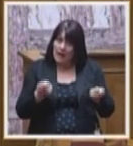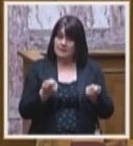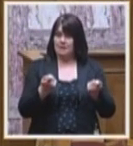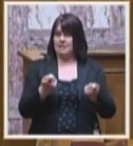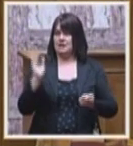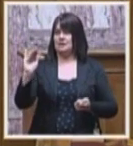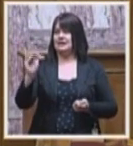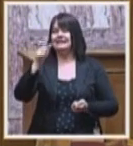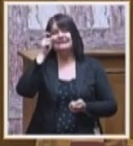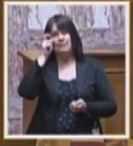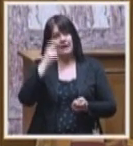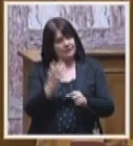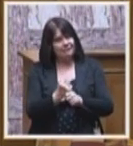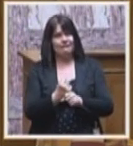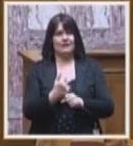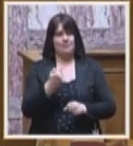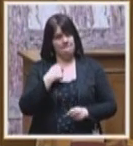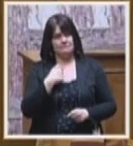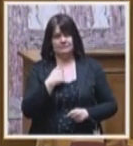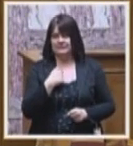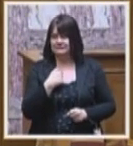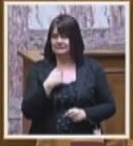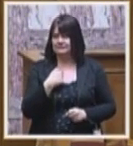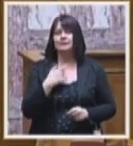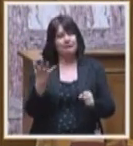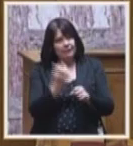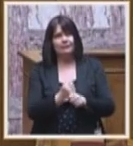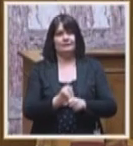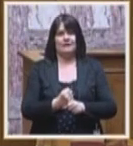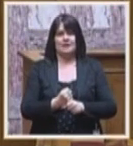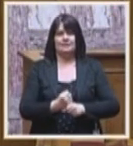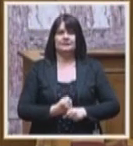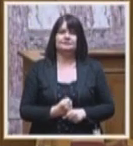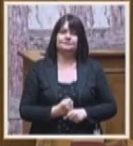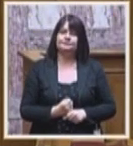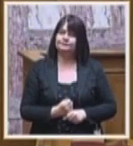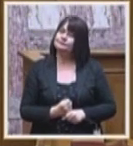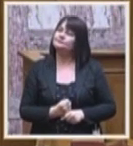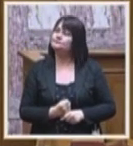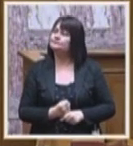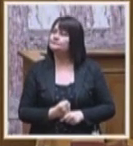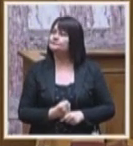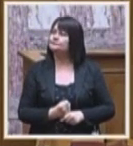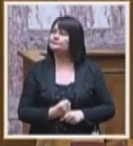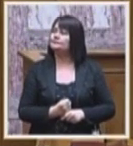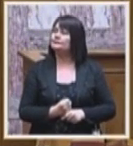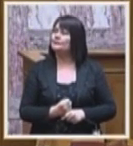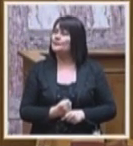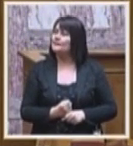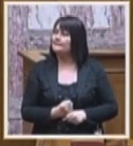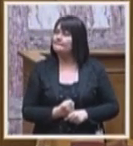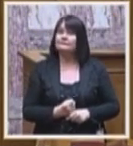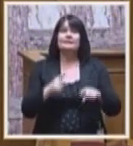κύριε Σαμαρά, αυτή την διαπραγμάτευση. Και εμείς την πετύχαμε. Ή θα έλεγα να το διορθώσω αυτό. Την πέτυχε